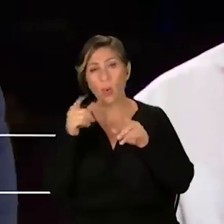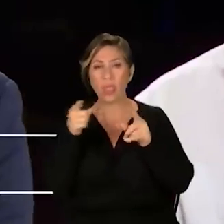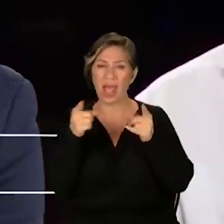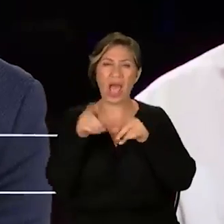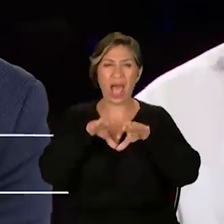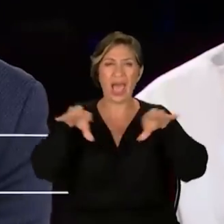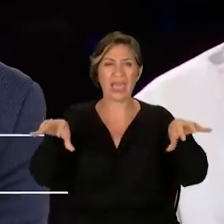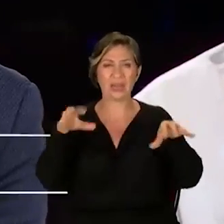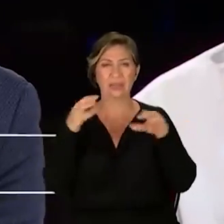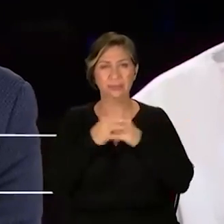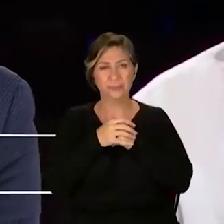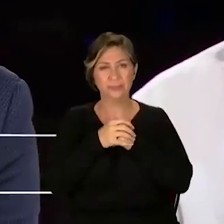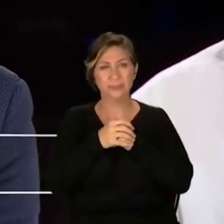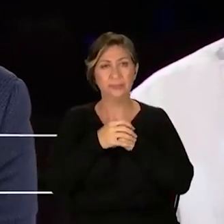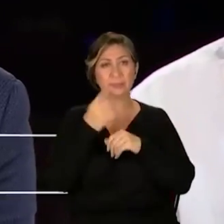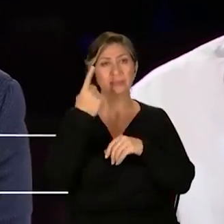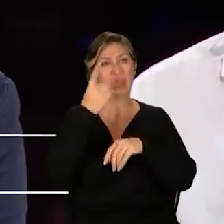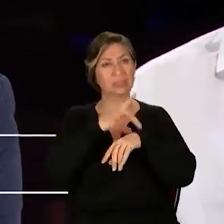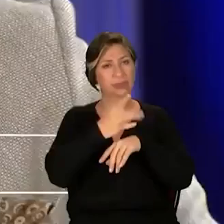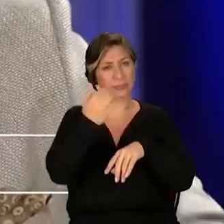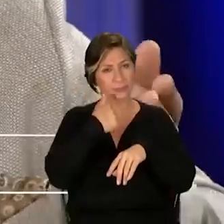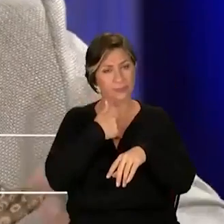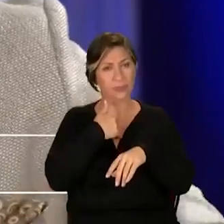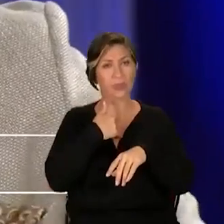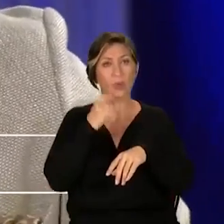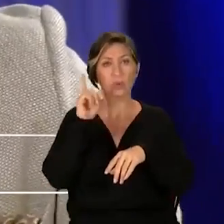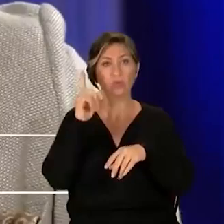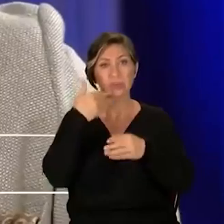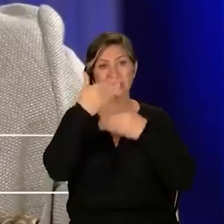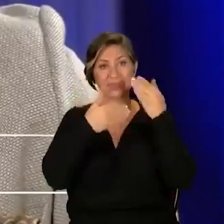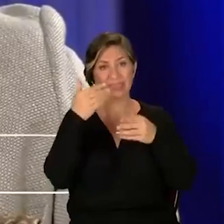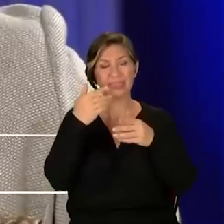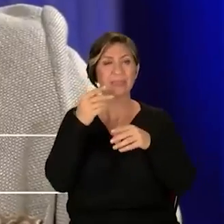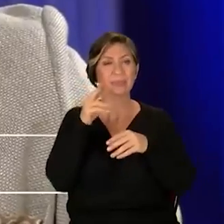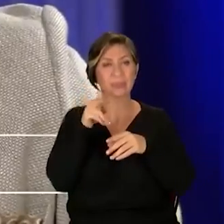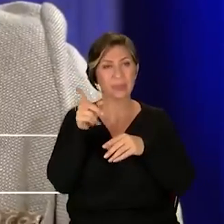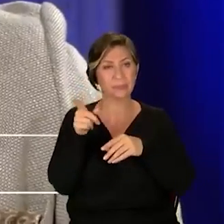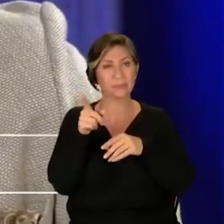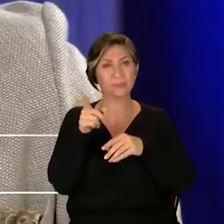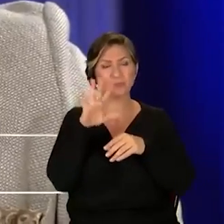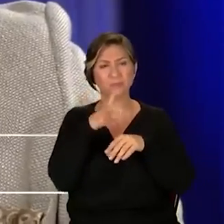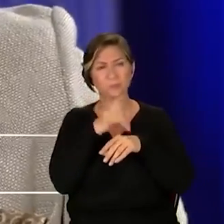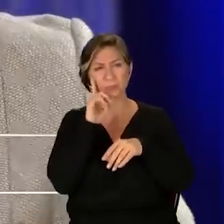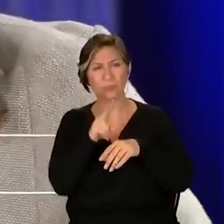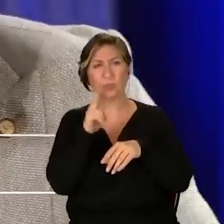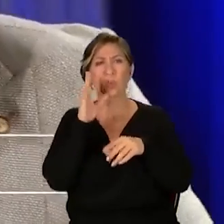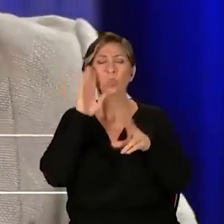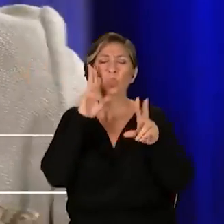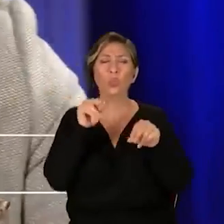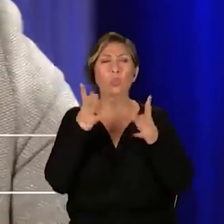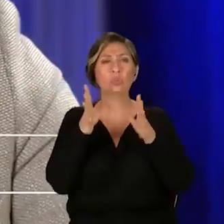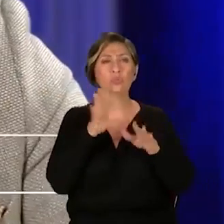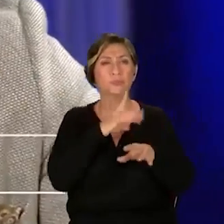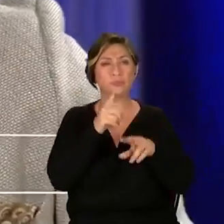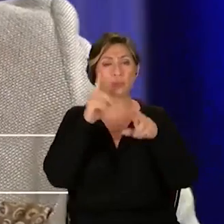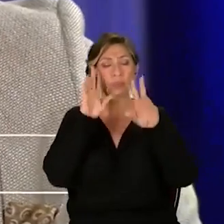biraz ayrılsın. Şimdi bizim bir hastamız oldu. Hocamızın bahsettiği depresif bir hastaydı. Sonra baktık hastada ağır uyku apne var. Çok,